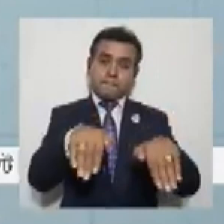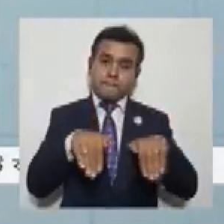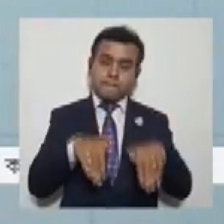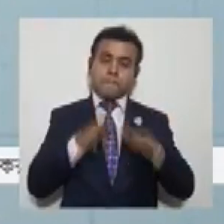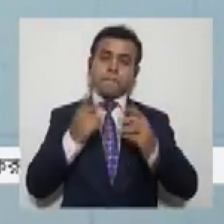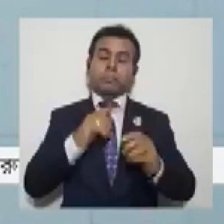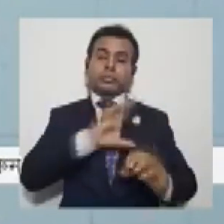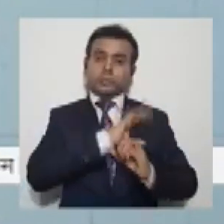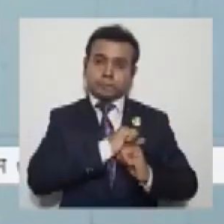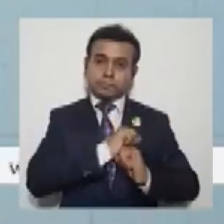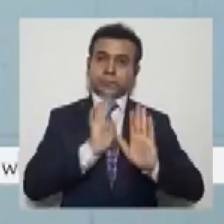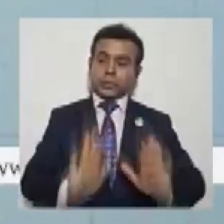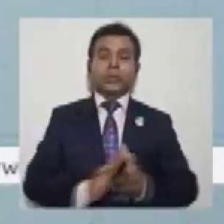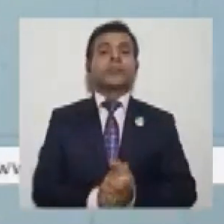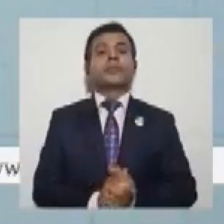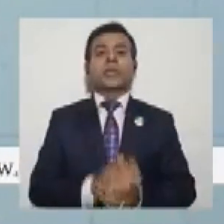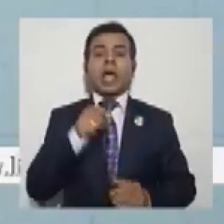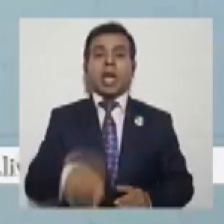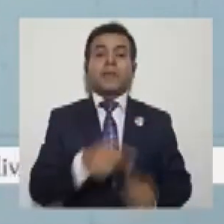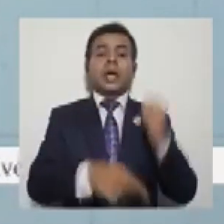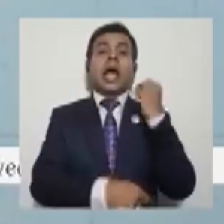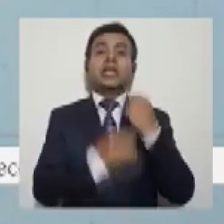24 ঘন্টায় 1,424 জন, এবং এ পর্যন্ত